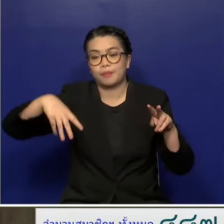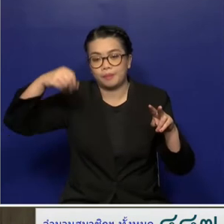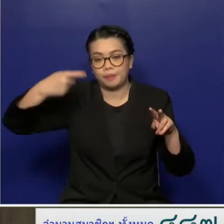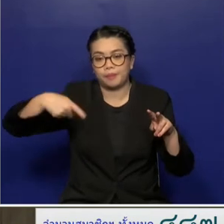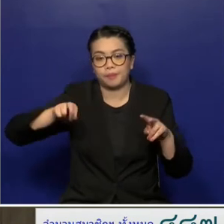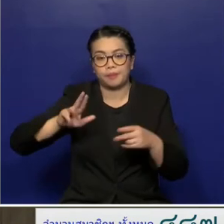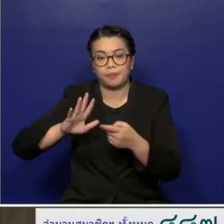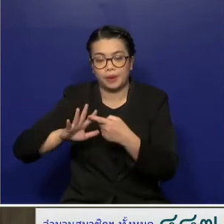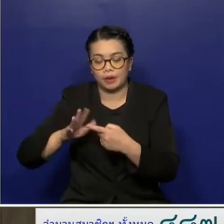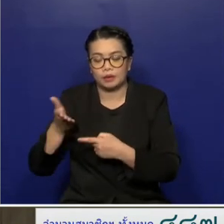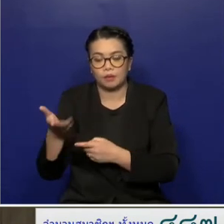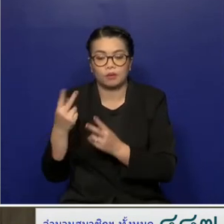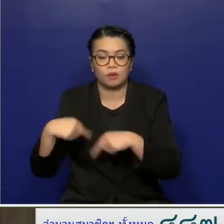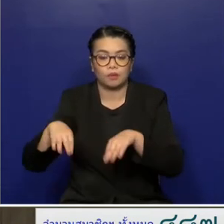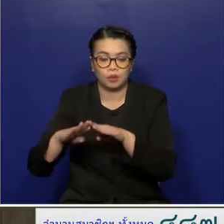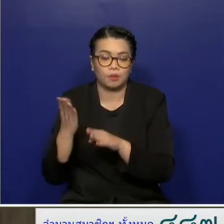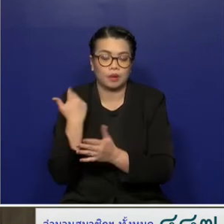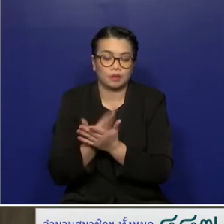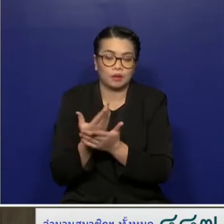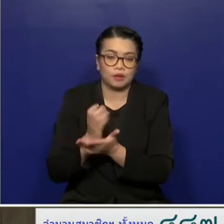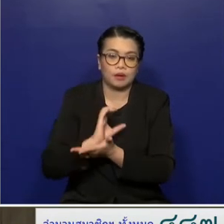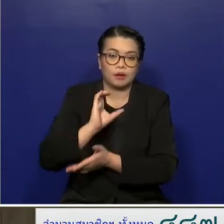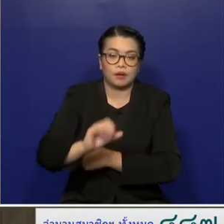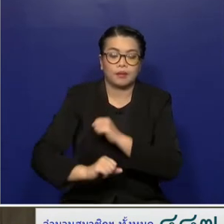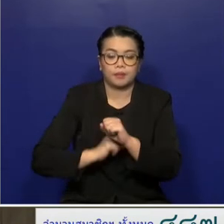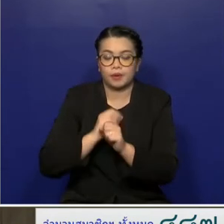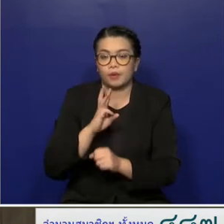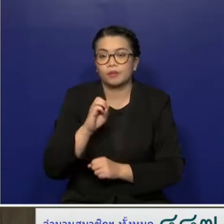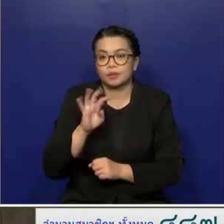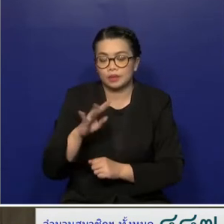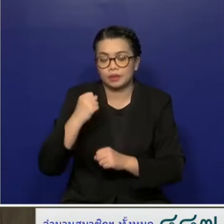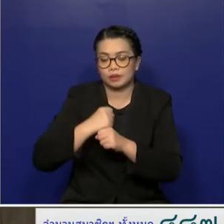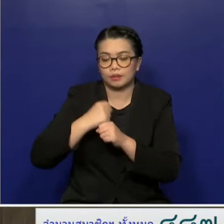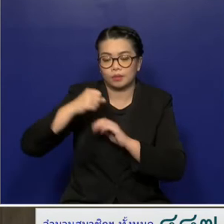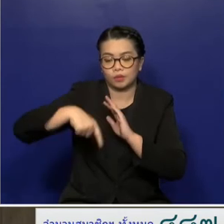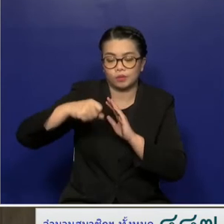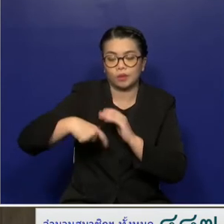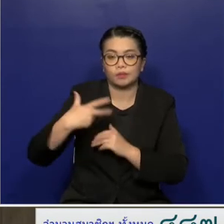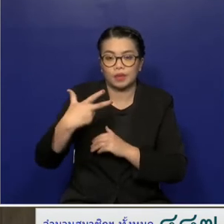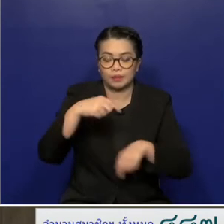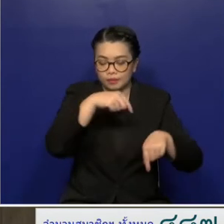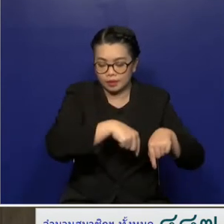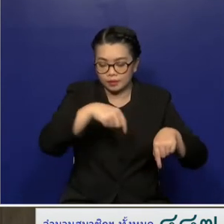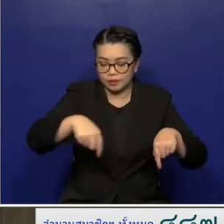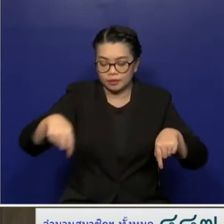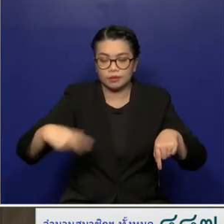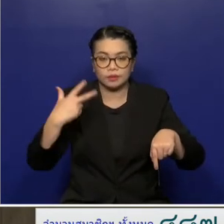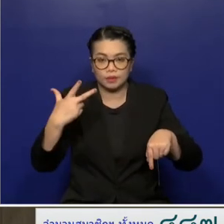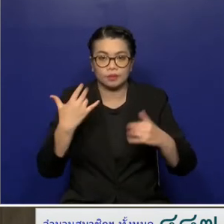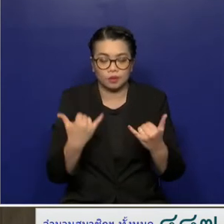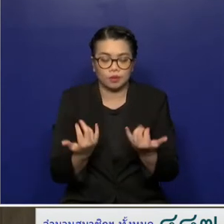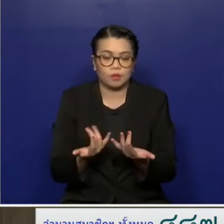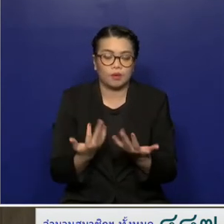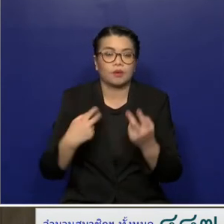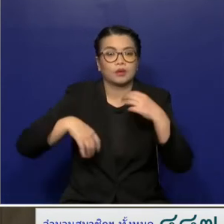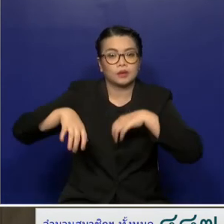ขงหง clicksประมาณปี 64 แล้ว เพื่อไปดัเนนการที่ประlafasp sigmaกอยู่ในระหวาง